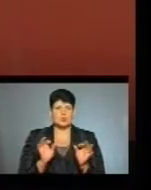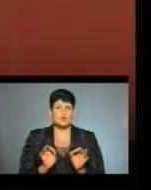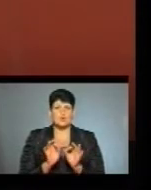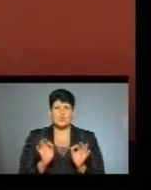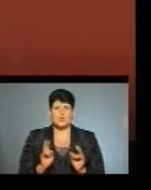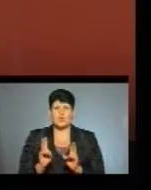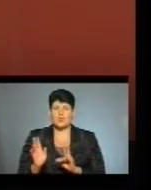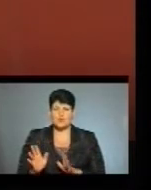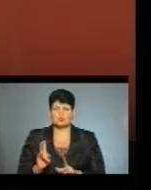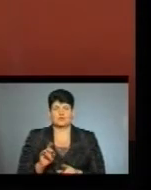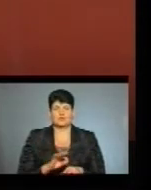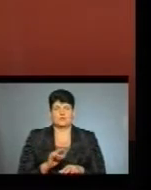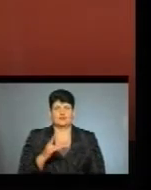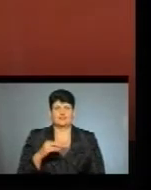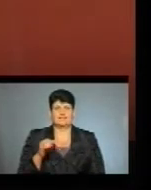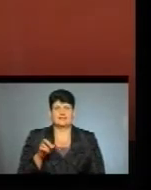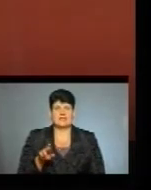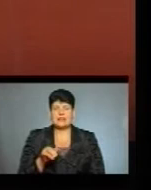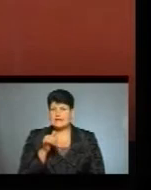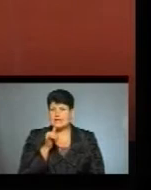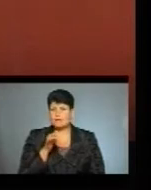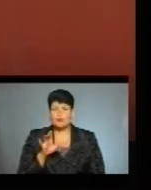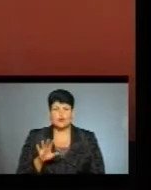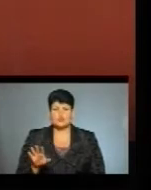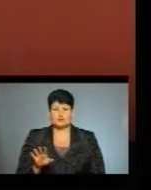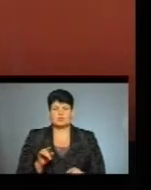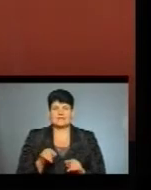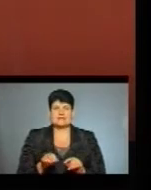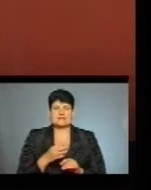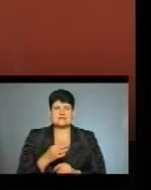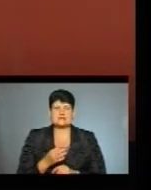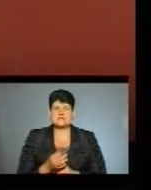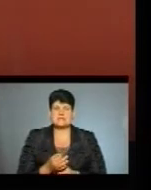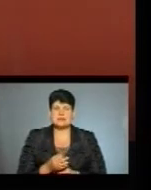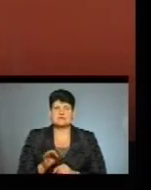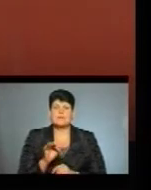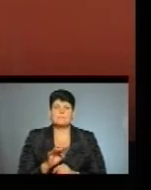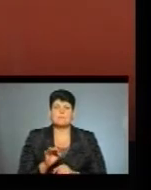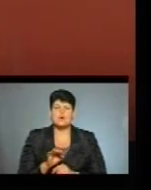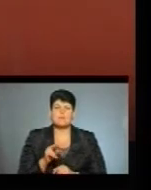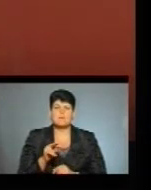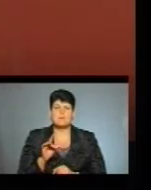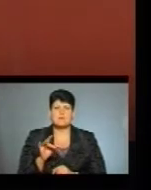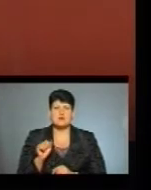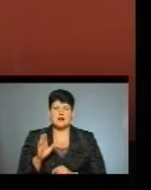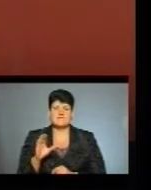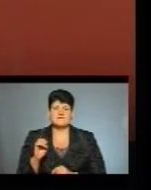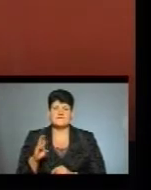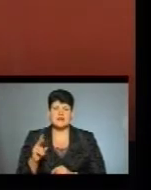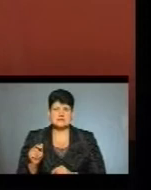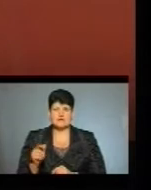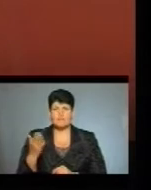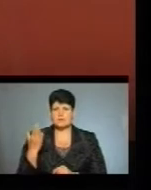би хворів на дифтерію. Не можемо так сказати про правець, тому що в